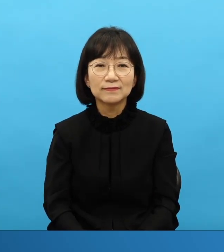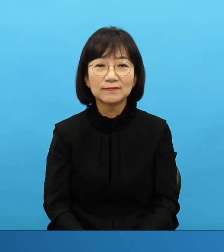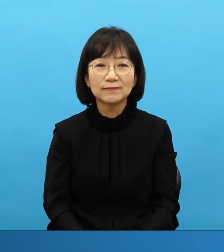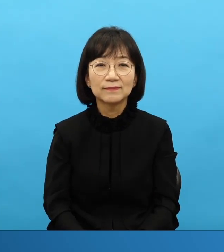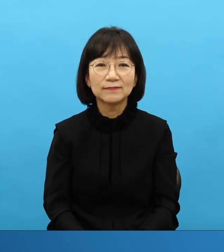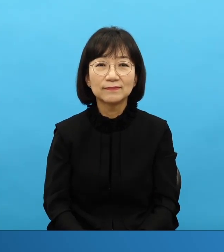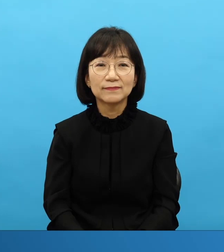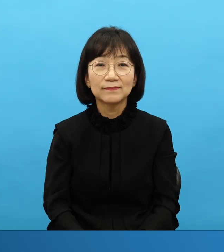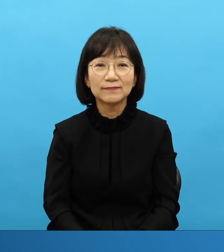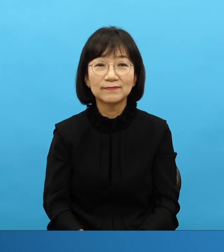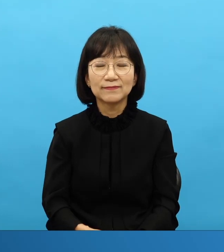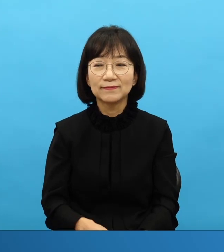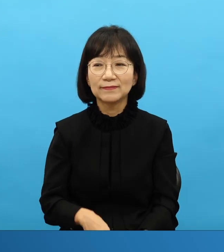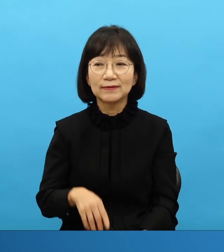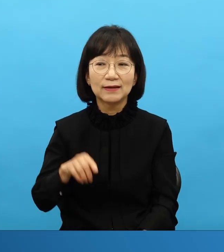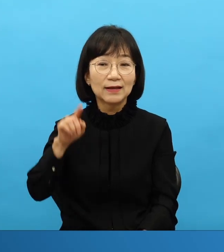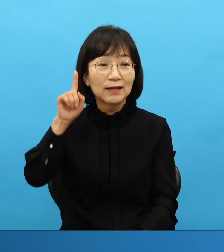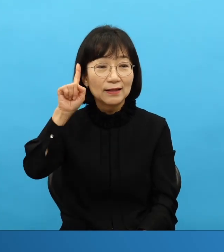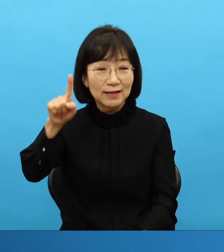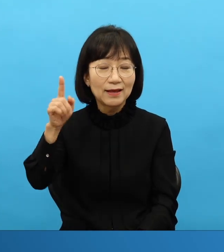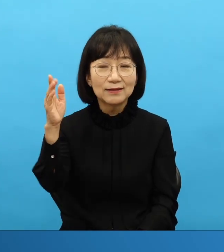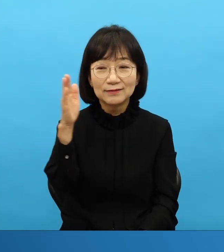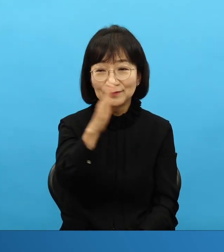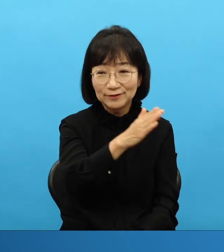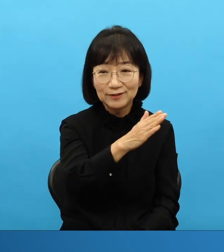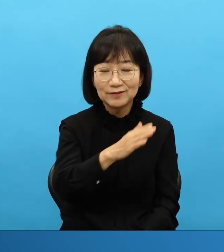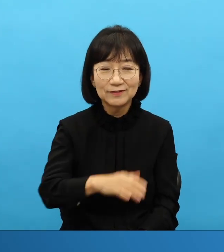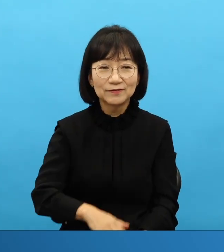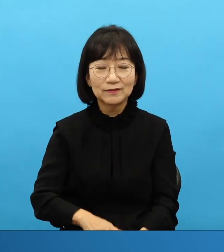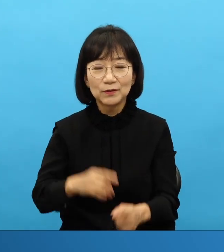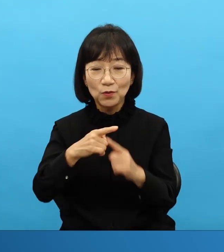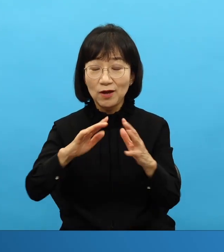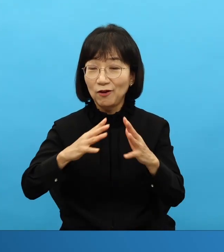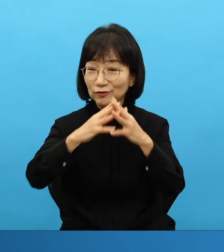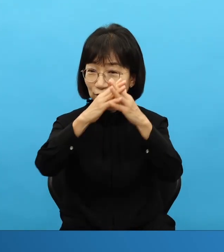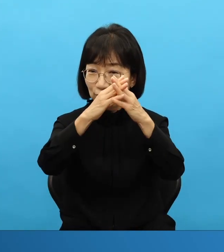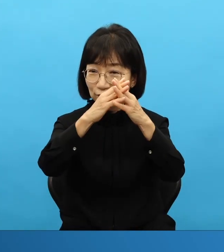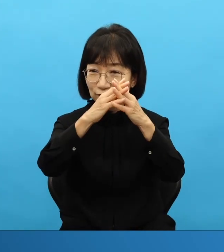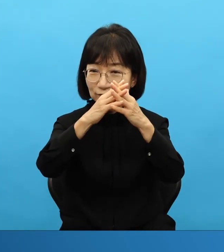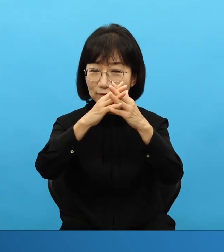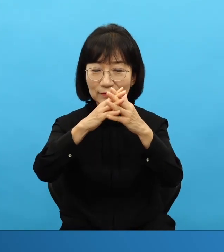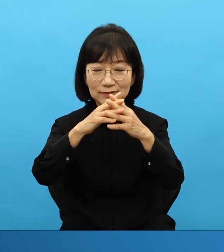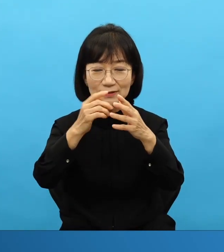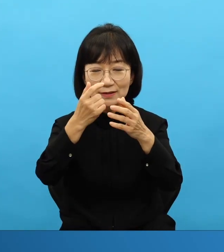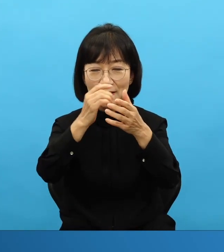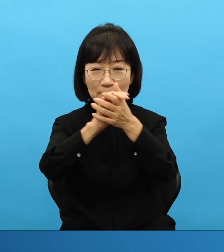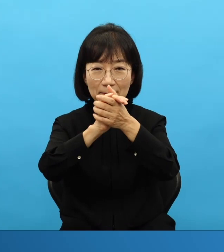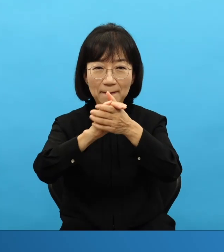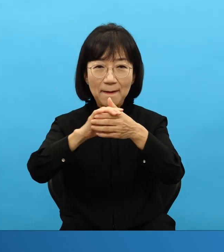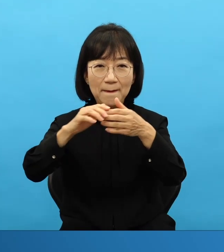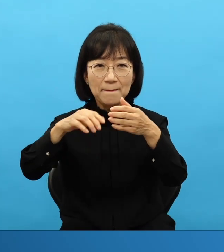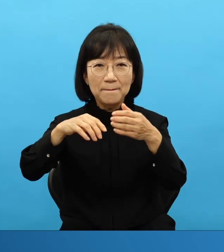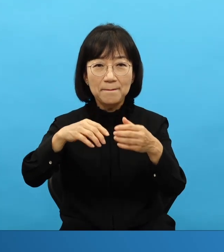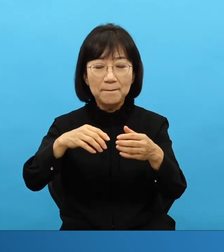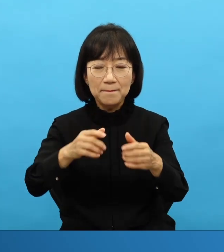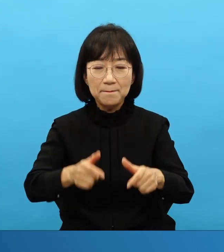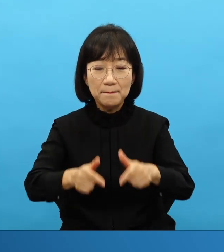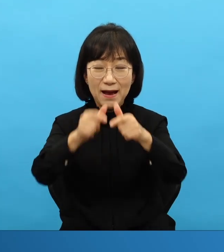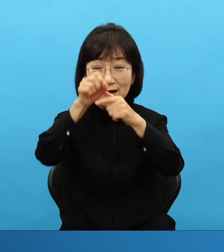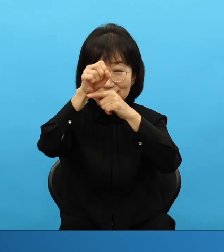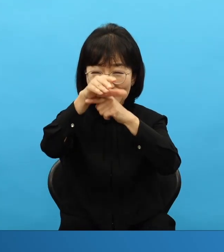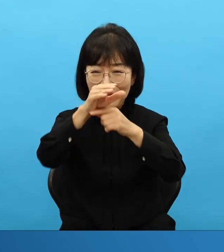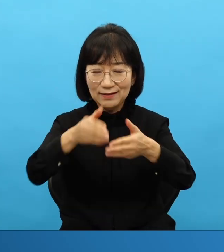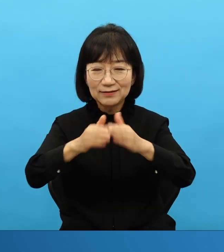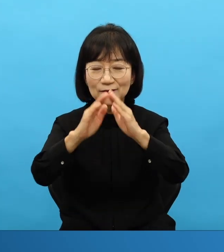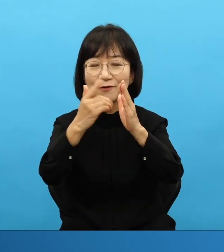건축을 기도의 뜰을 위한 망대를 세우자는 주제를 가지고 특별 새벽 기도를 시작합니다. 明天呢，我